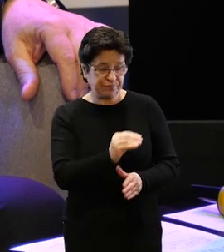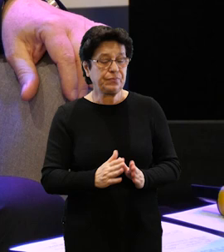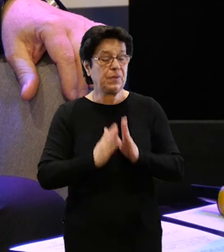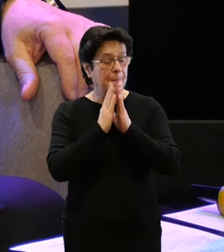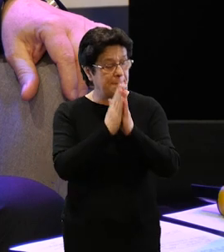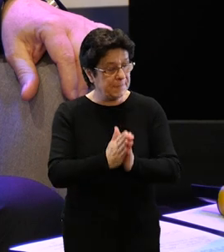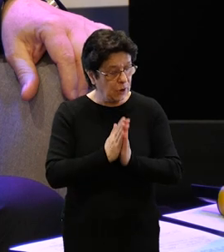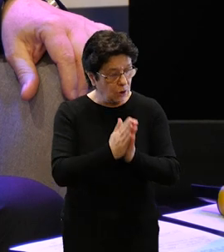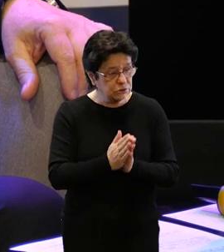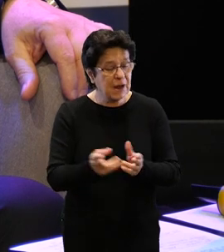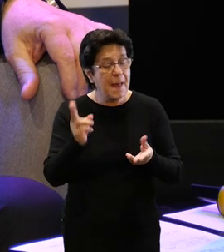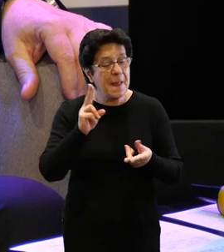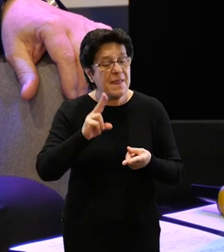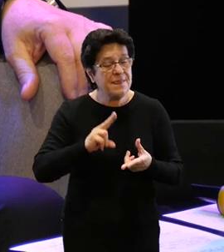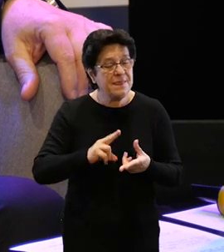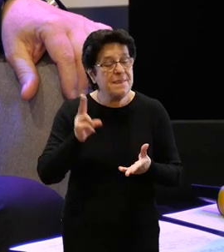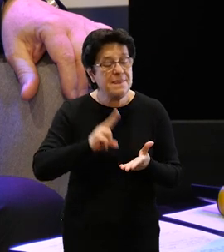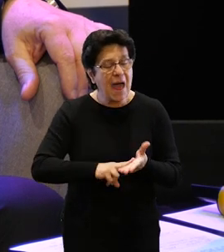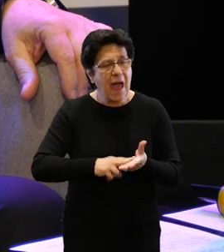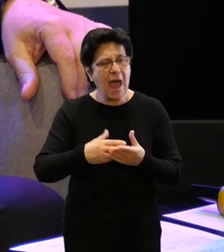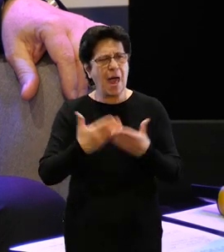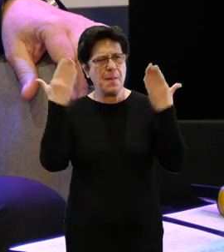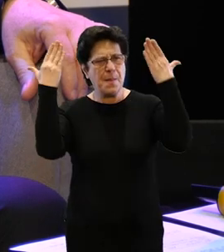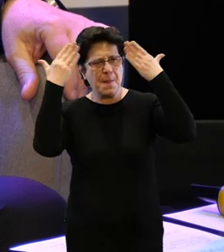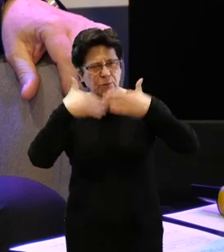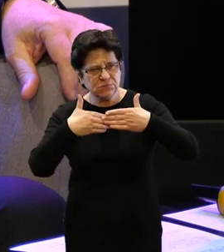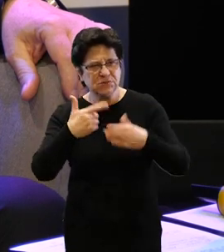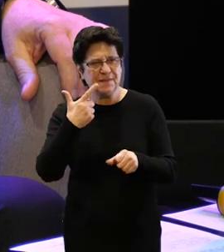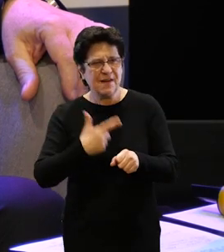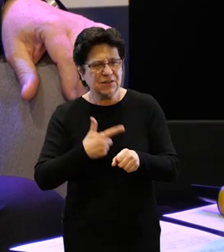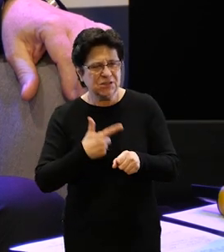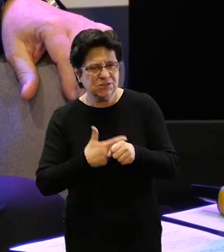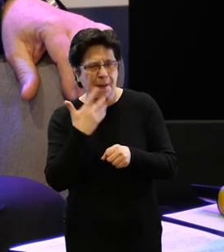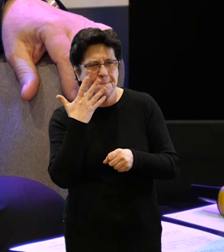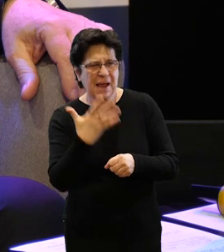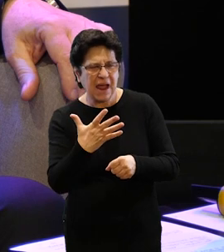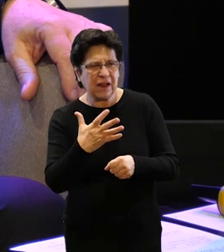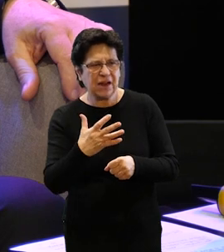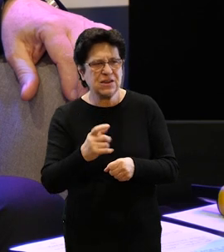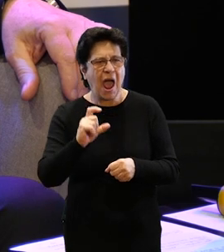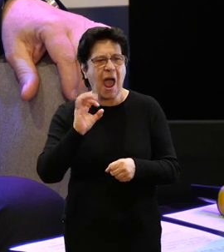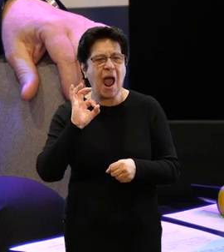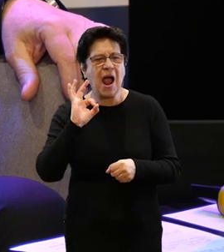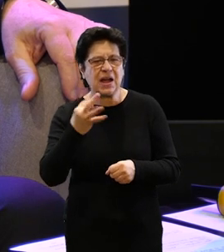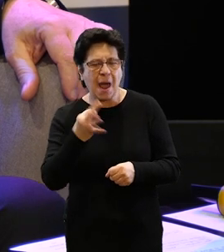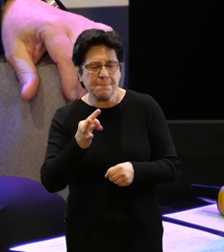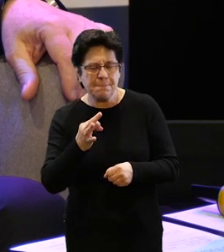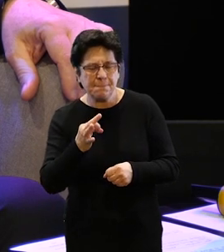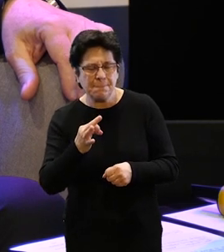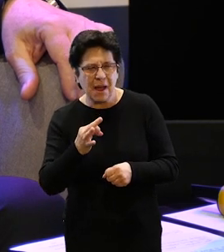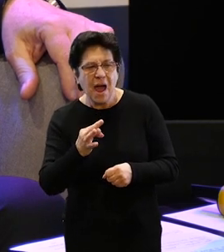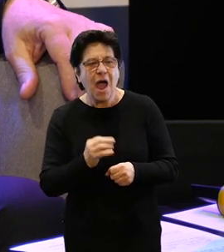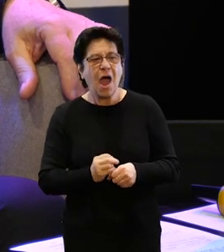fwi na noc 25 g koniaku żeby pompa nie